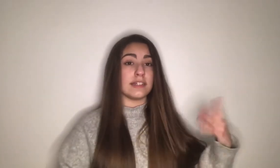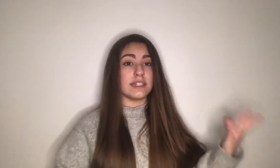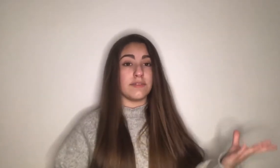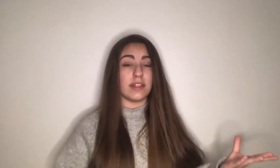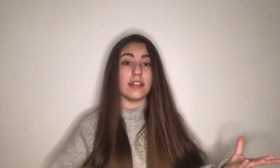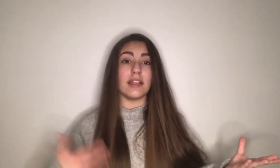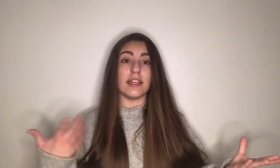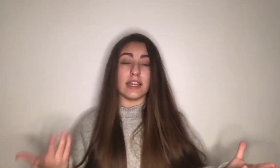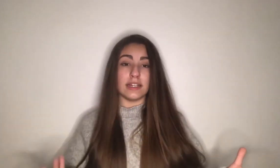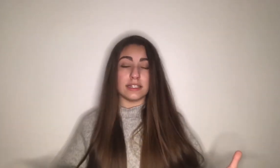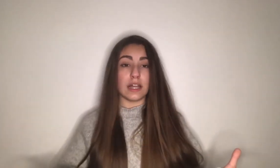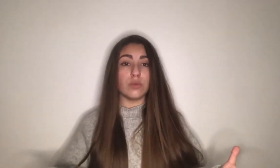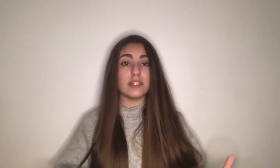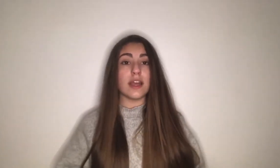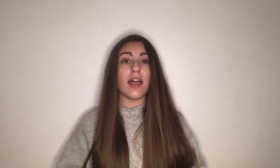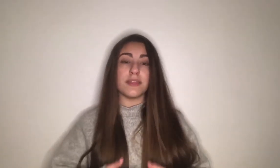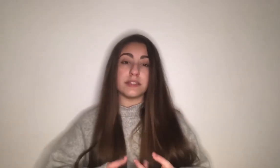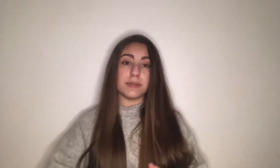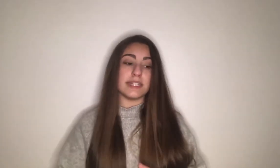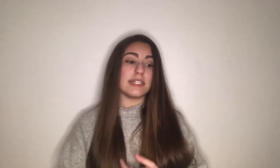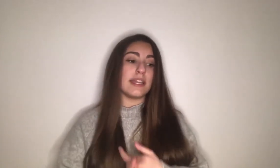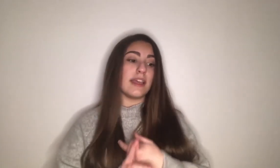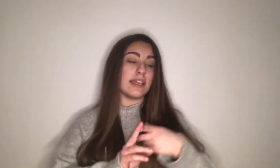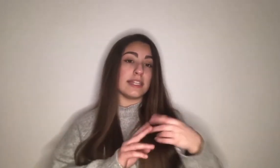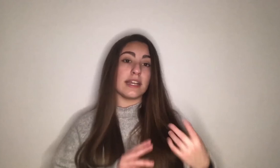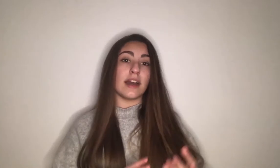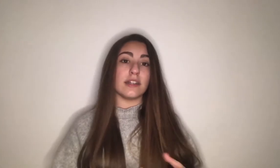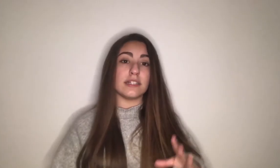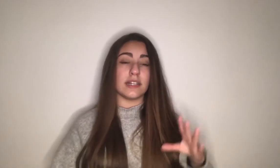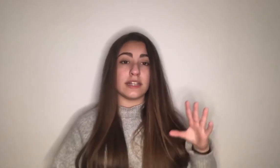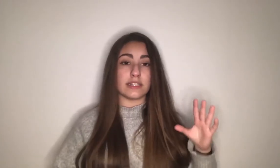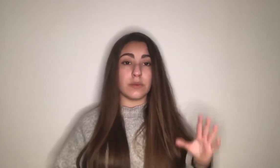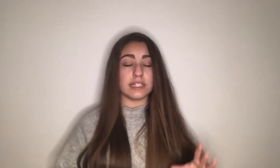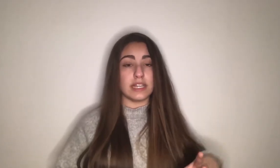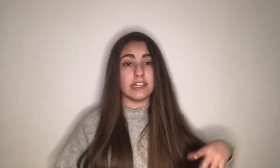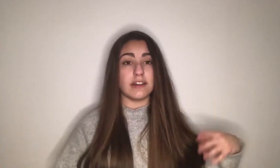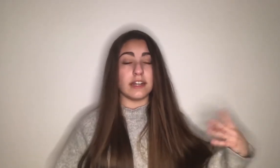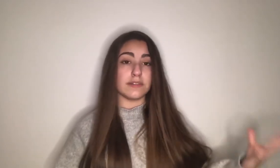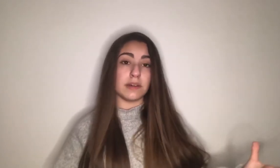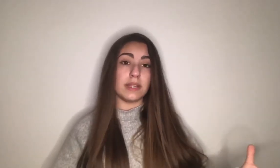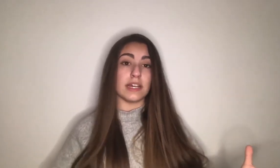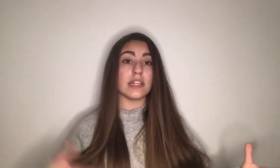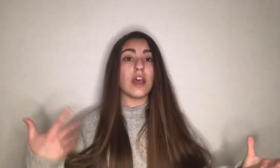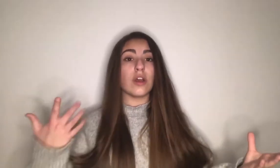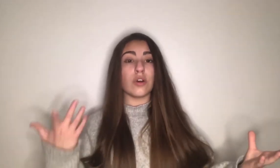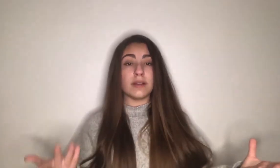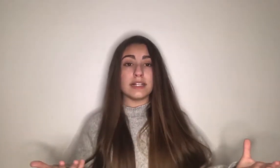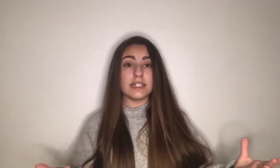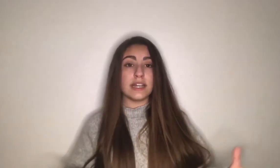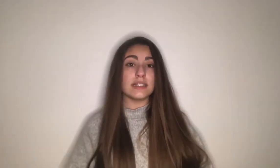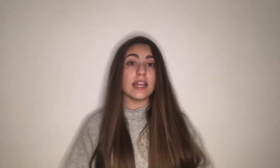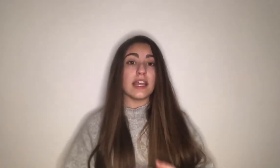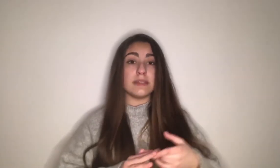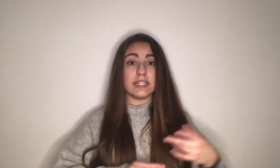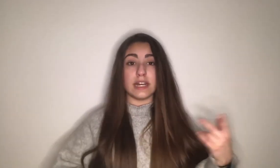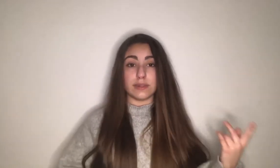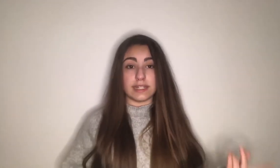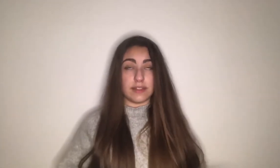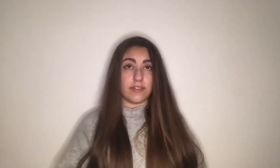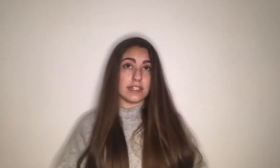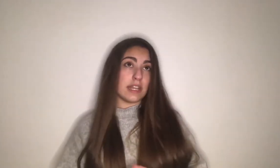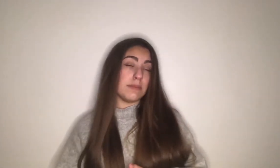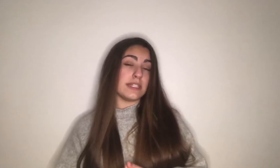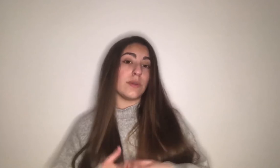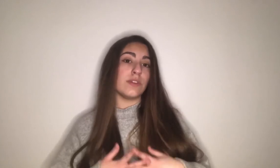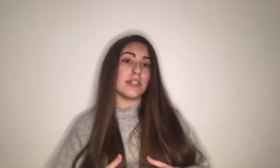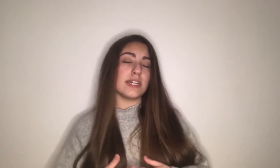entre el càncer infantil i els adults, després cercar tant les seqüeles que deixaven a les famílies com als nens, investigar sobre les